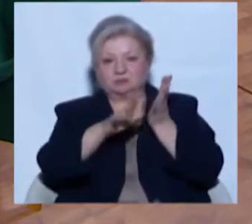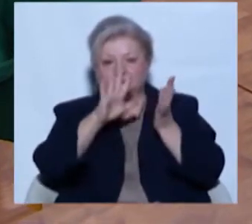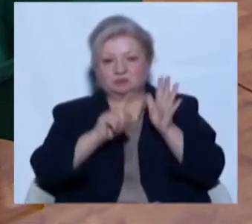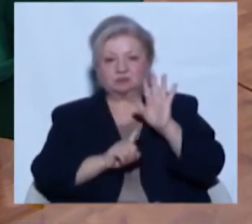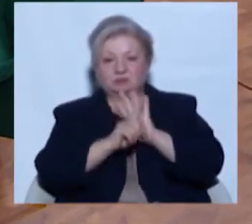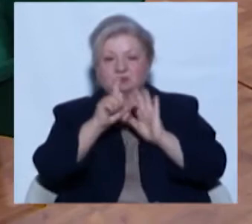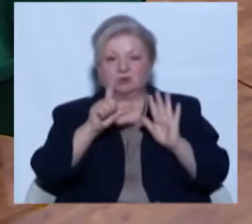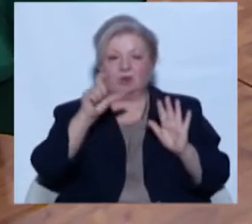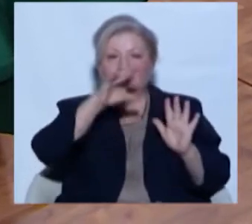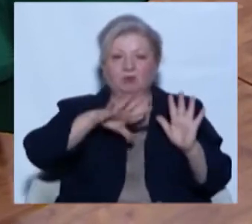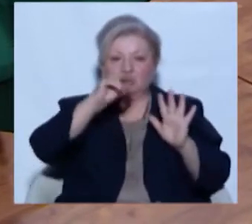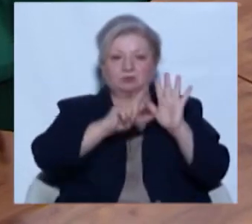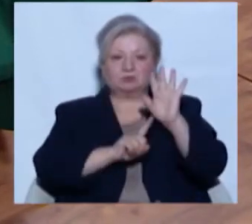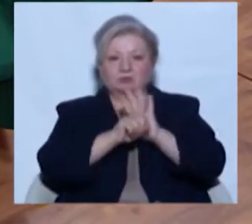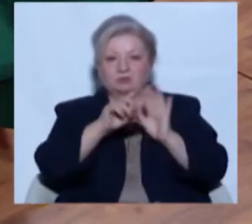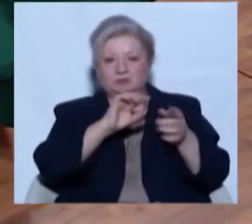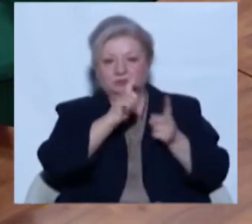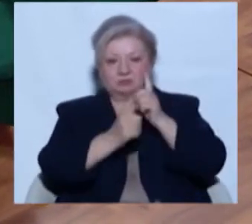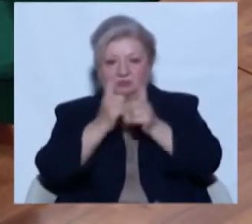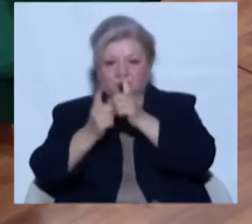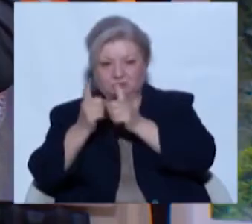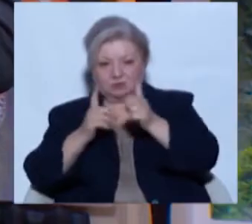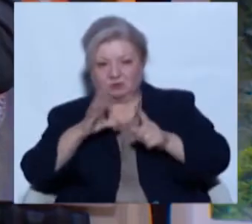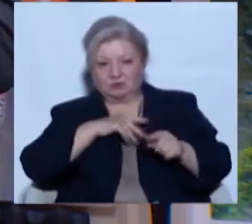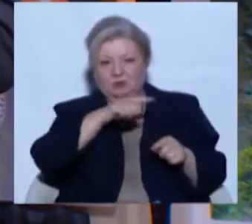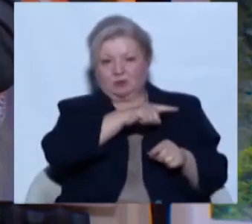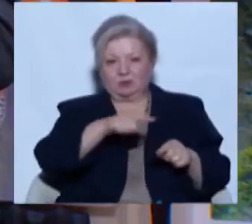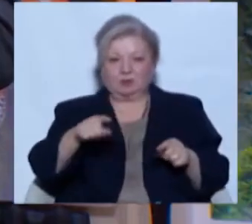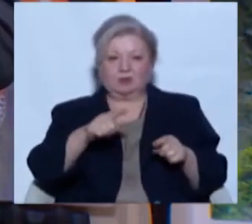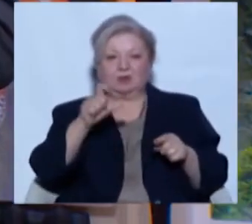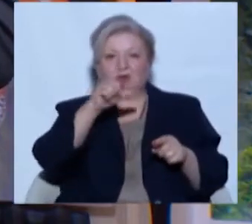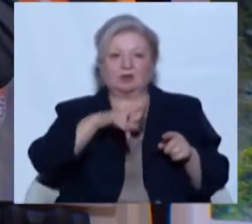დაიწყო დემოკრატიზაციის პროცესები და ევროპის